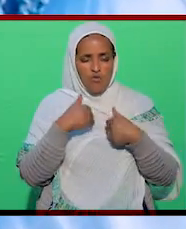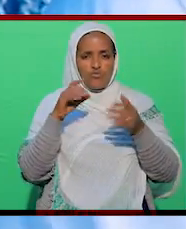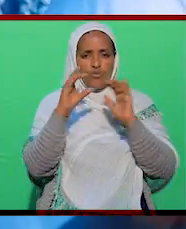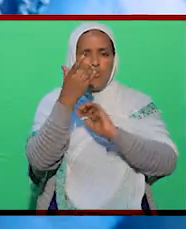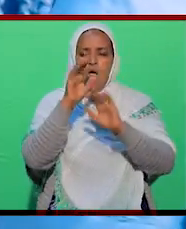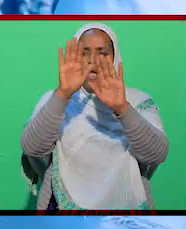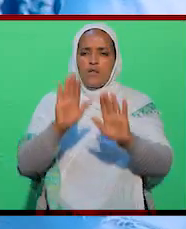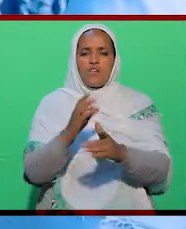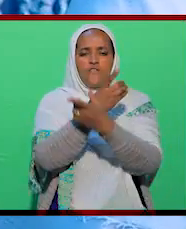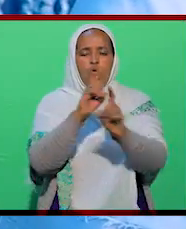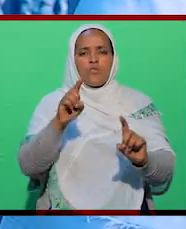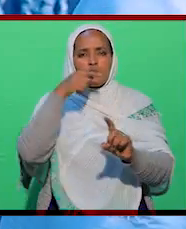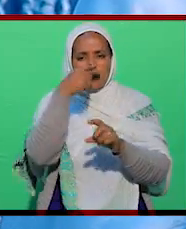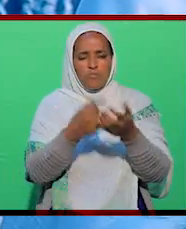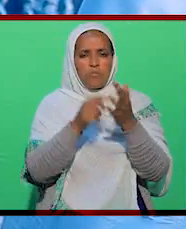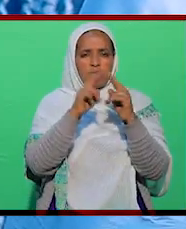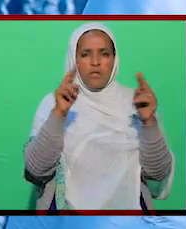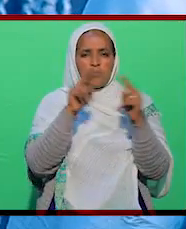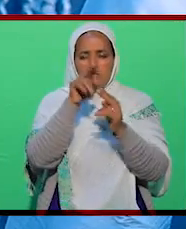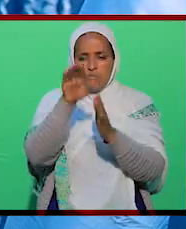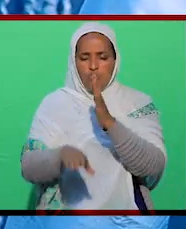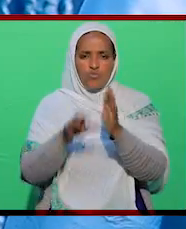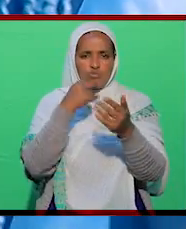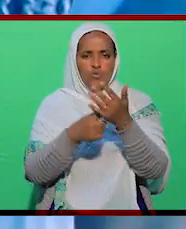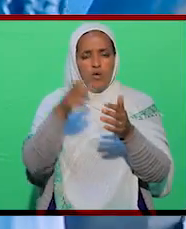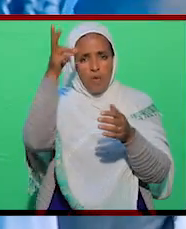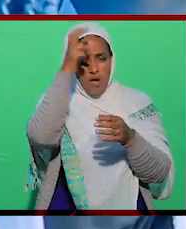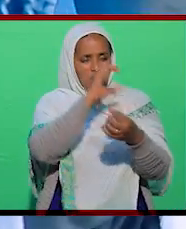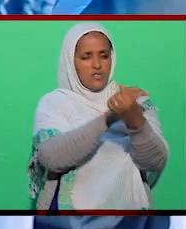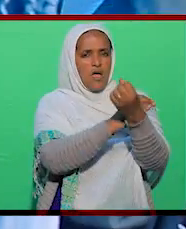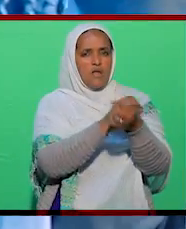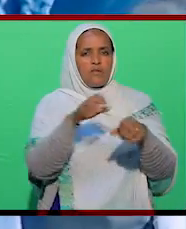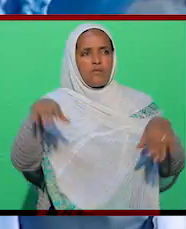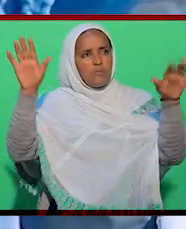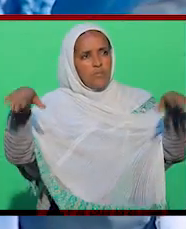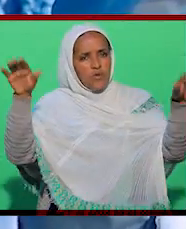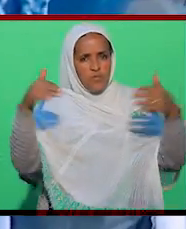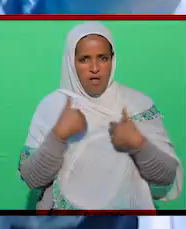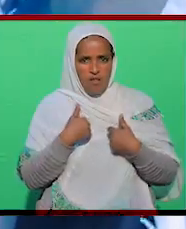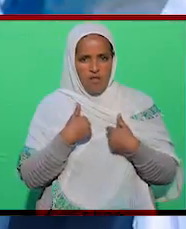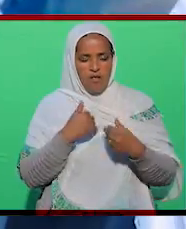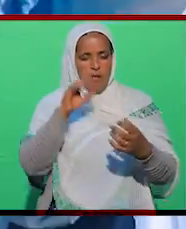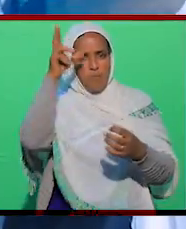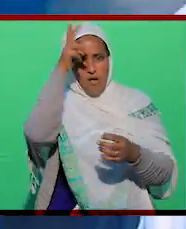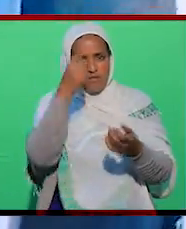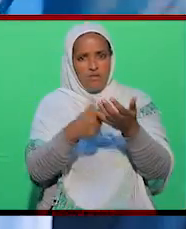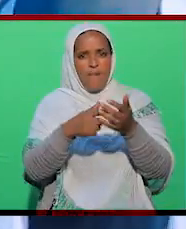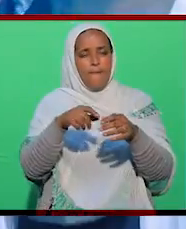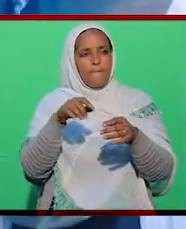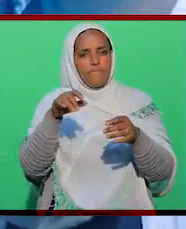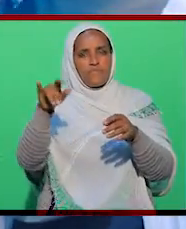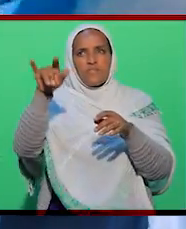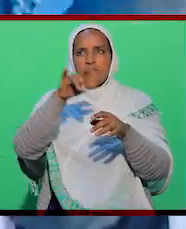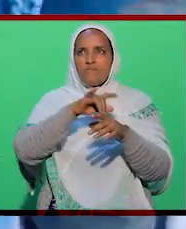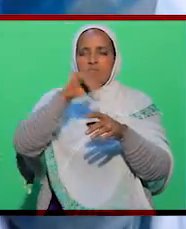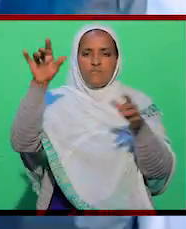እኮ አጥማቂ ነን ፈዋሽ ነን ባዮች በጣም በጣም በጣም የወረዱ ናቸው። በአጋንንት ኃይል እኮ የሚበሩ ነበሩ። በአጋንንት ኃይል በአየር ላይ